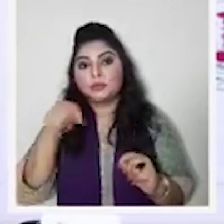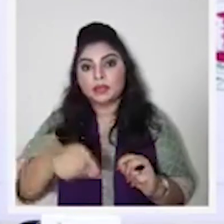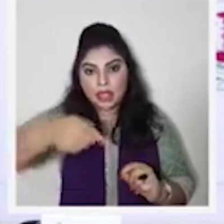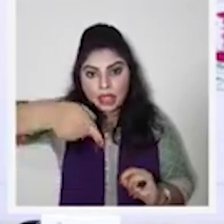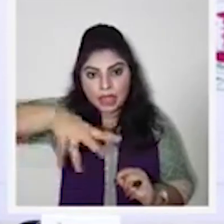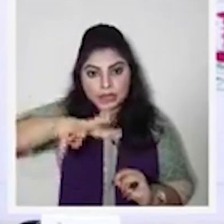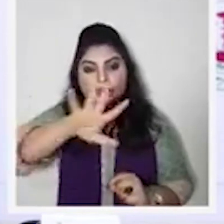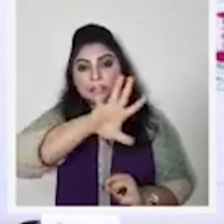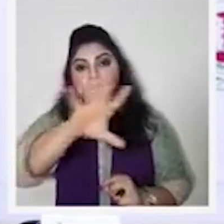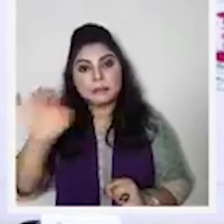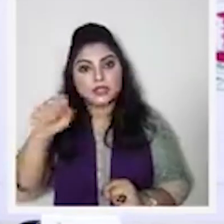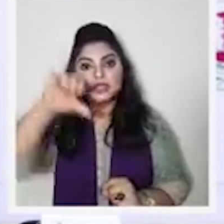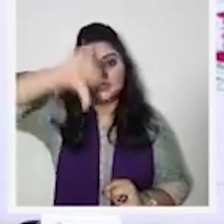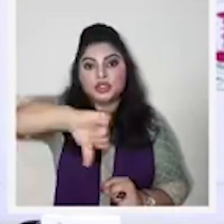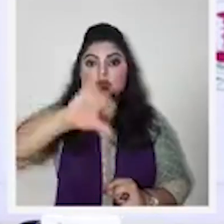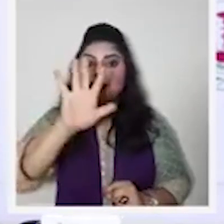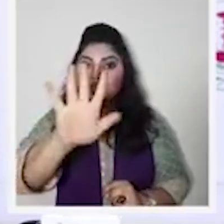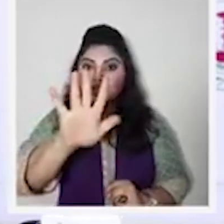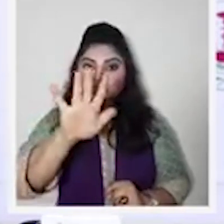চিকিৎসক।